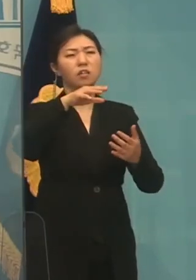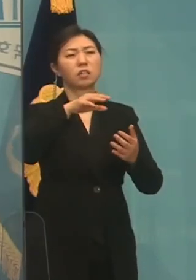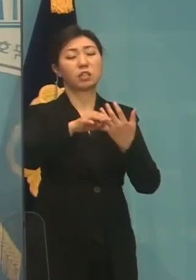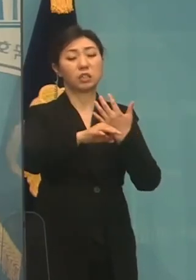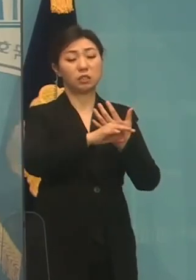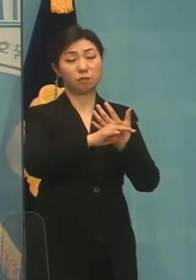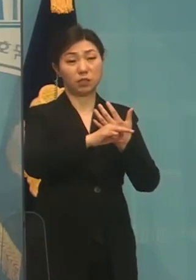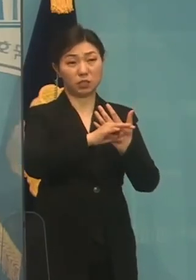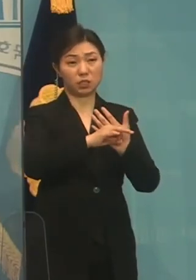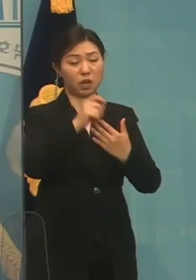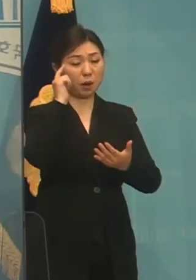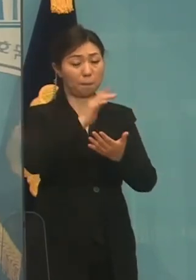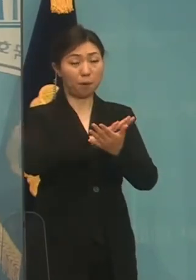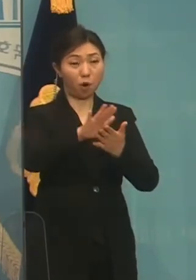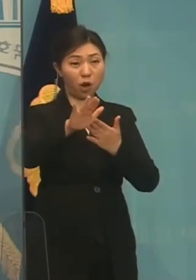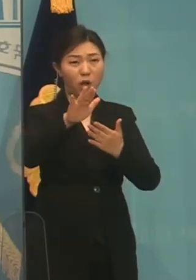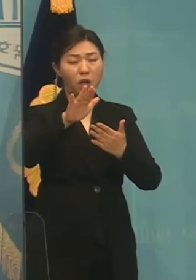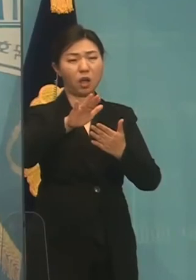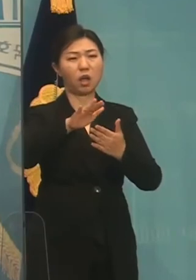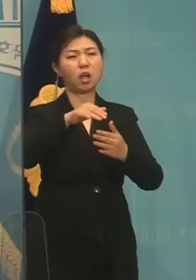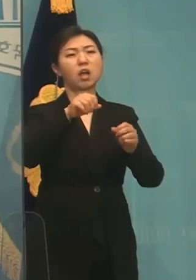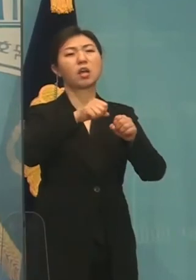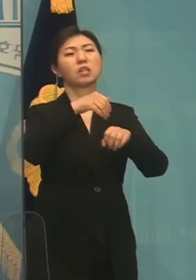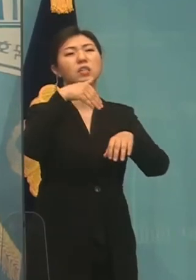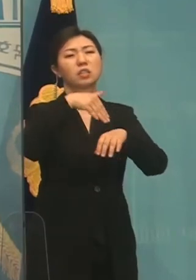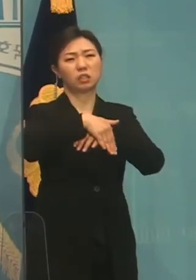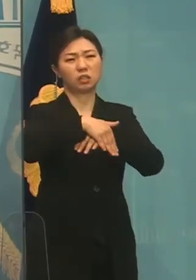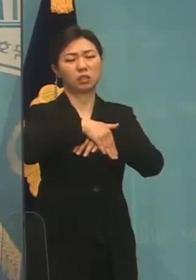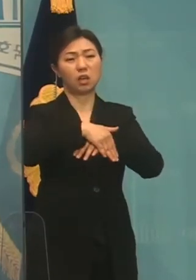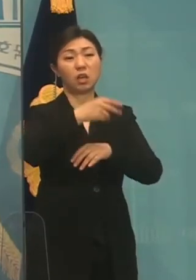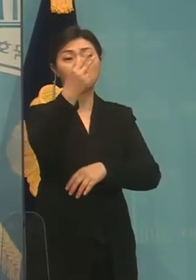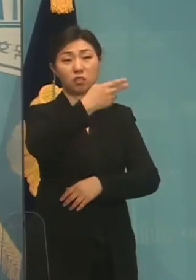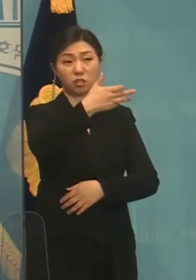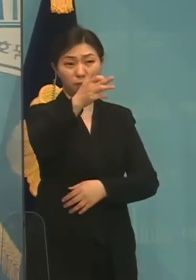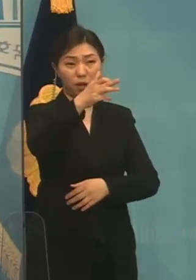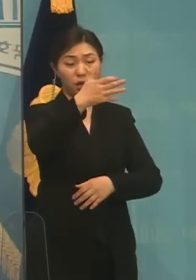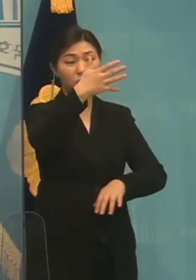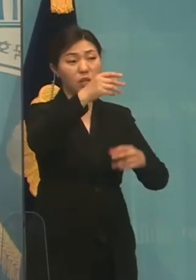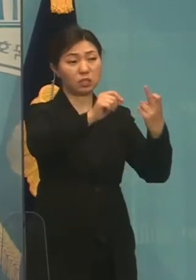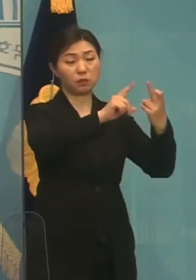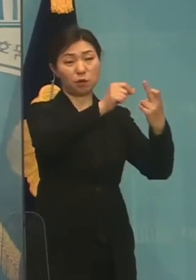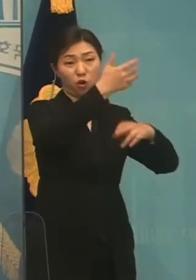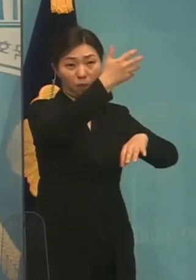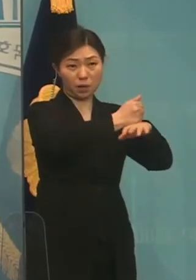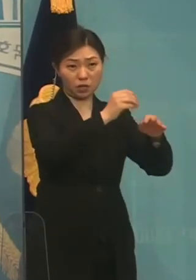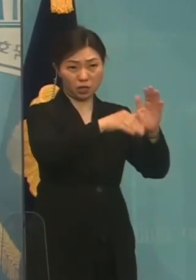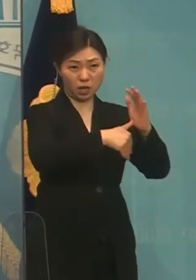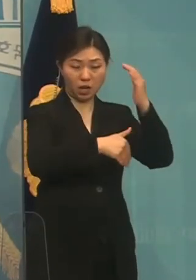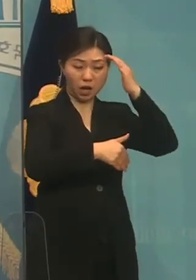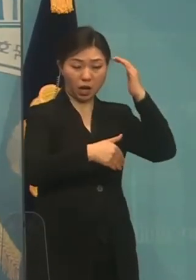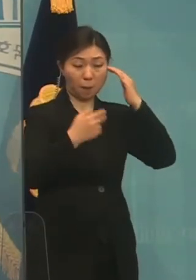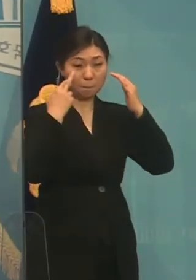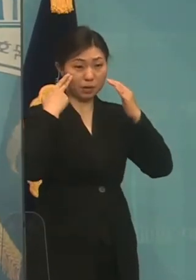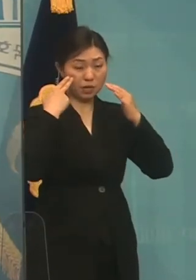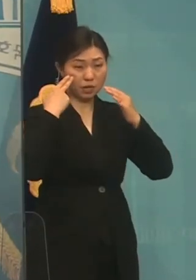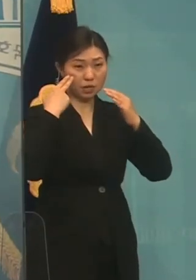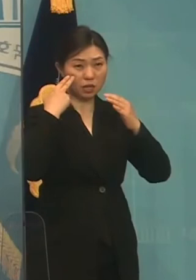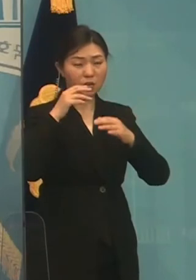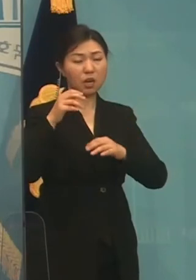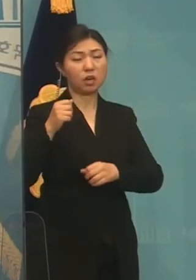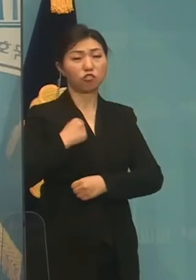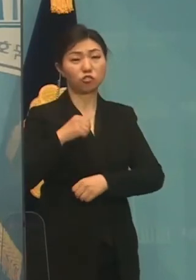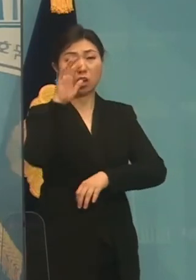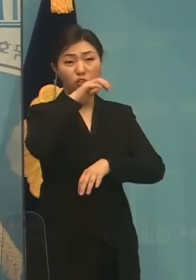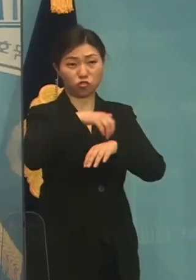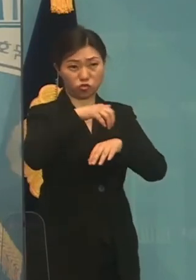평창 임시평화체제는 2017년 말 문재인 대통령께서 한미연합훈련 연기대항과 김정은 위원장의